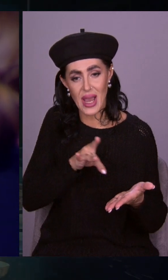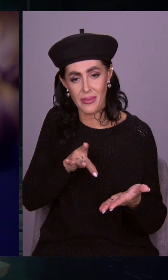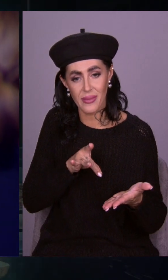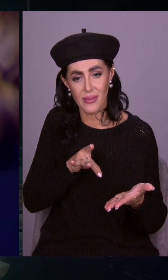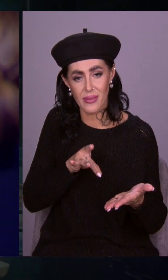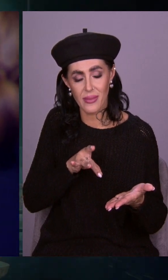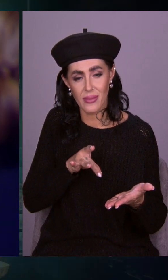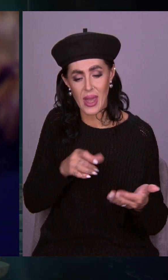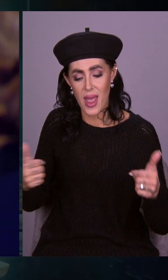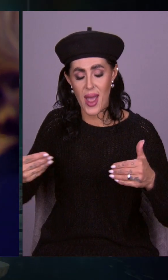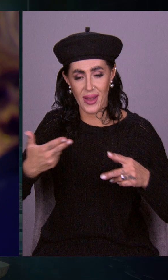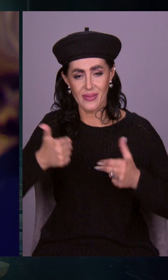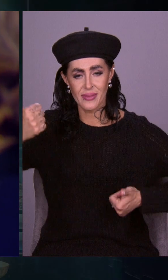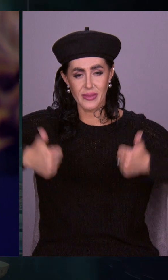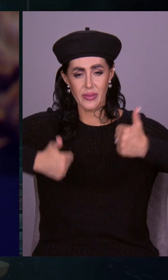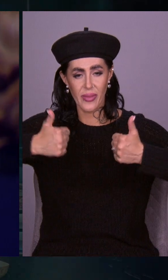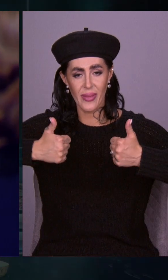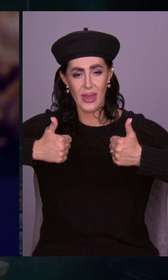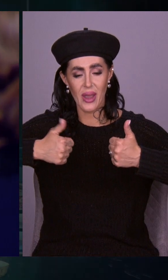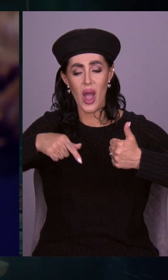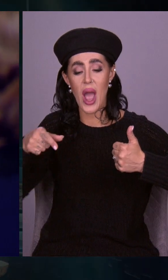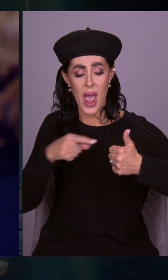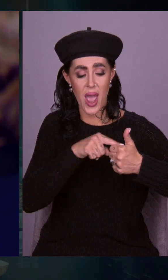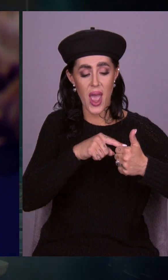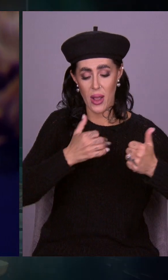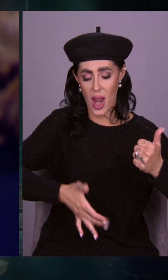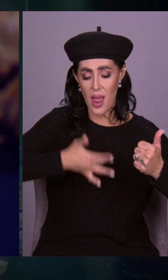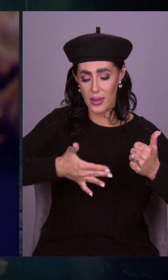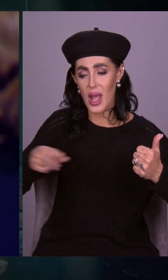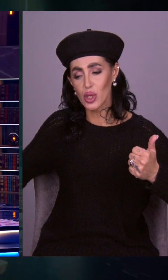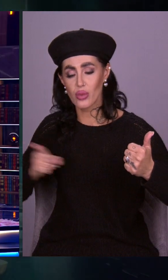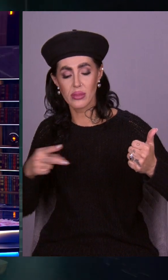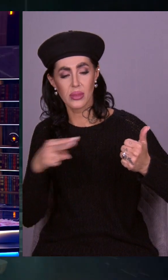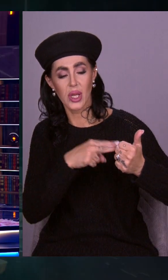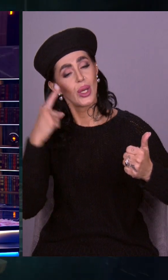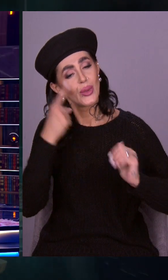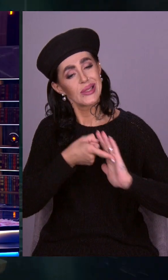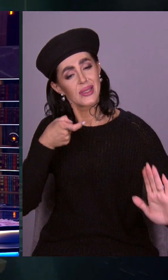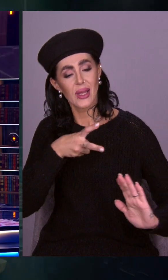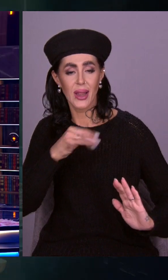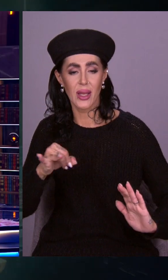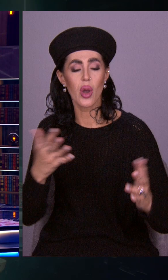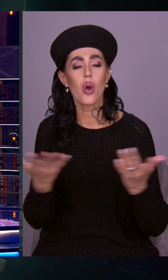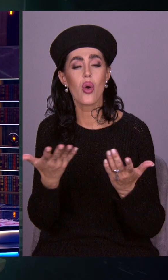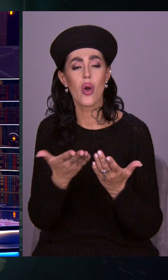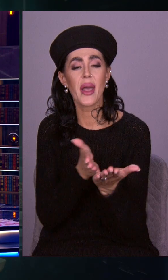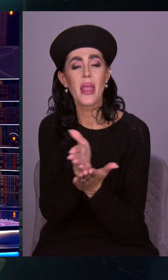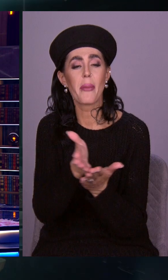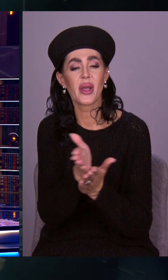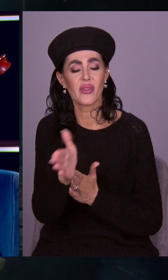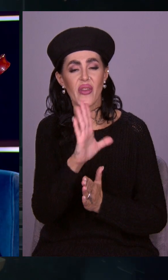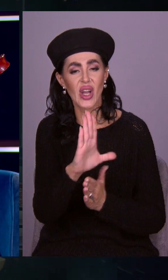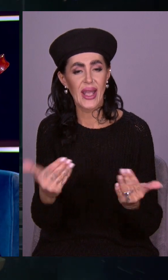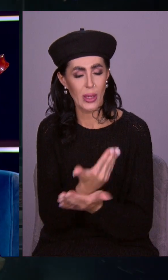ваш опонент, ваша опонентка має вгадати, що це за жанр, що це за фільм. Ну, фільм не конкретний, просто жанр кіно. Ага,